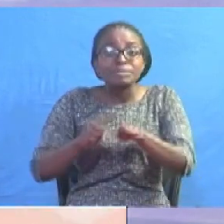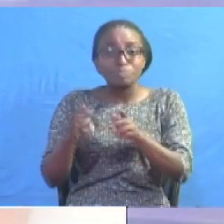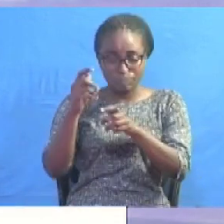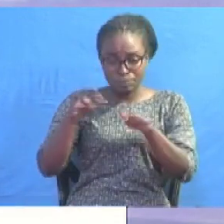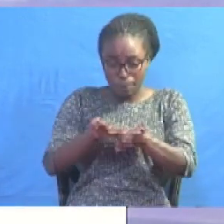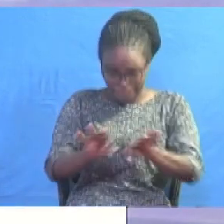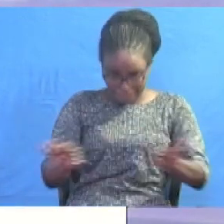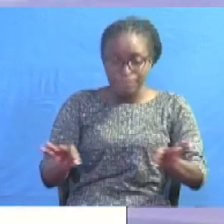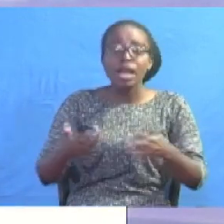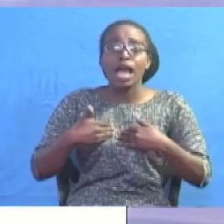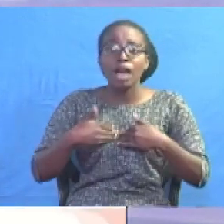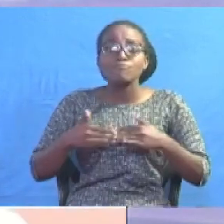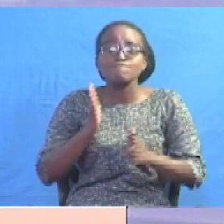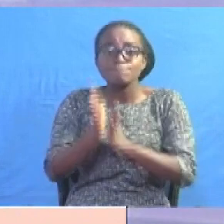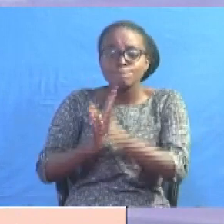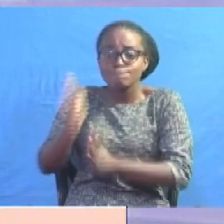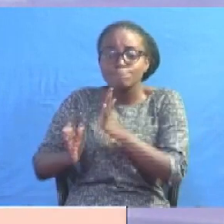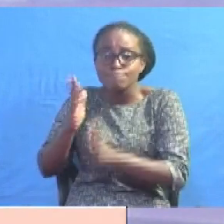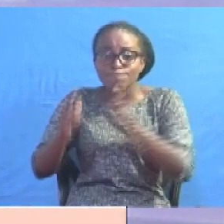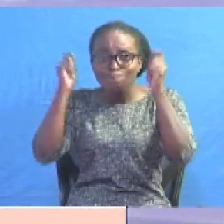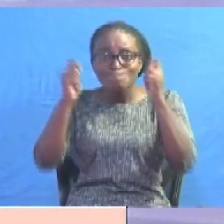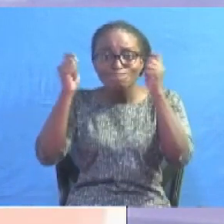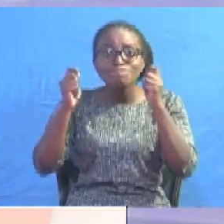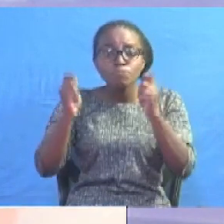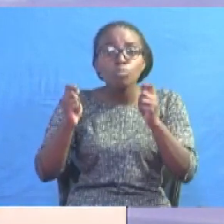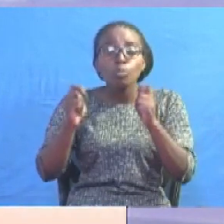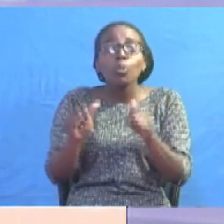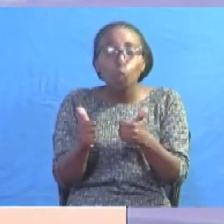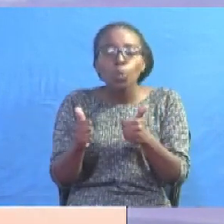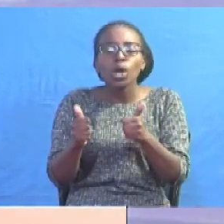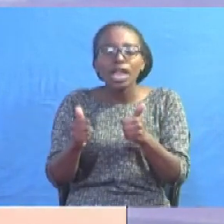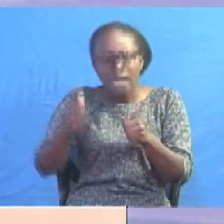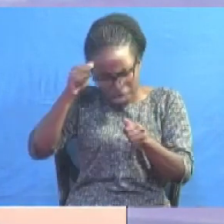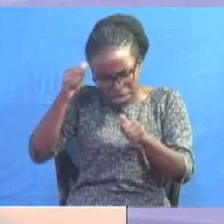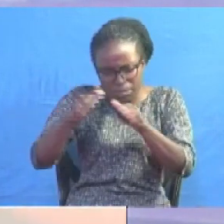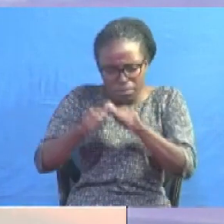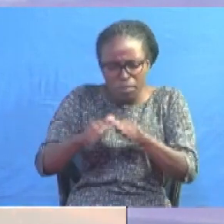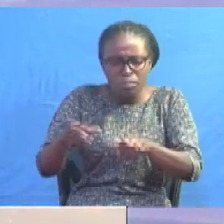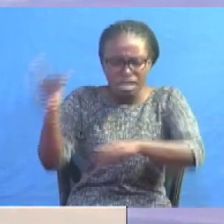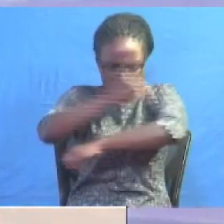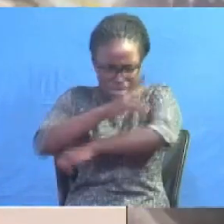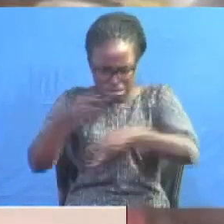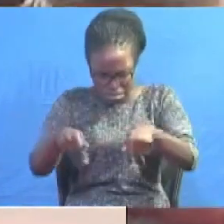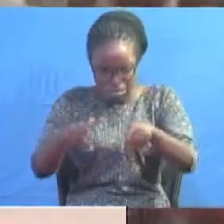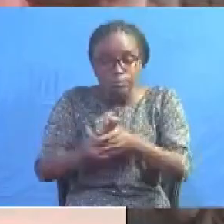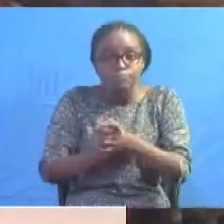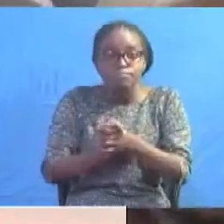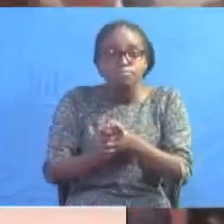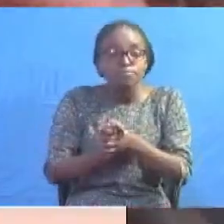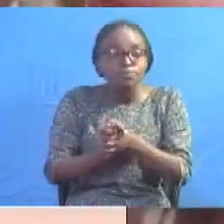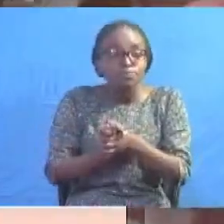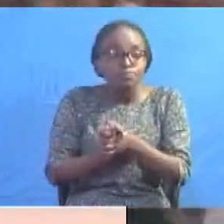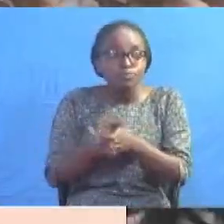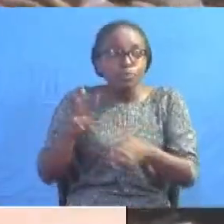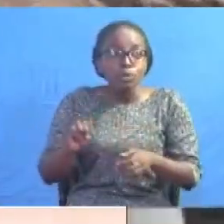katika maandamano yaliyoandaliwa. Hii ikiwa ni kama njia ya kukumbuka siku hii muhimu. Tazama. Ni